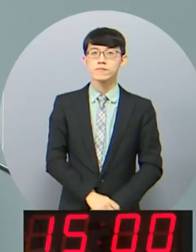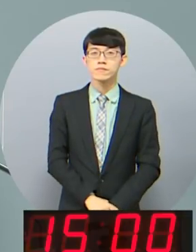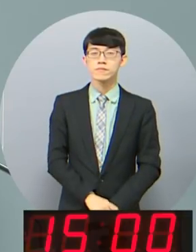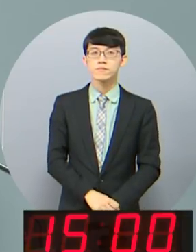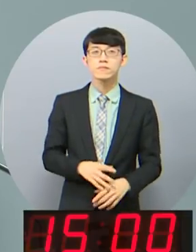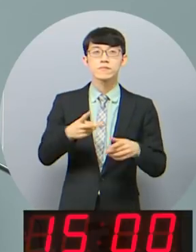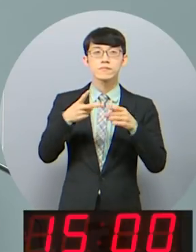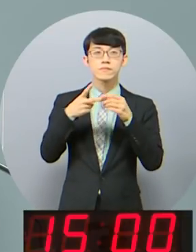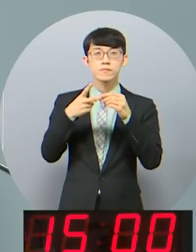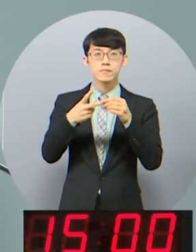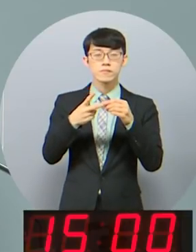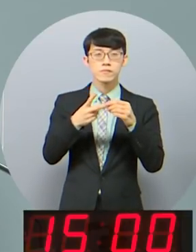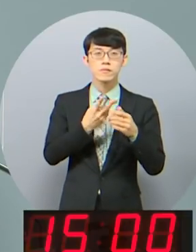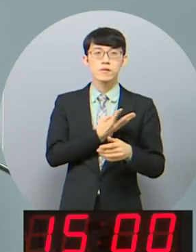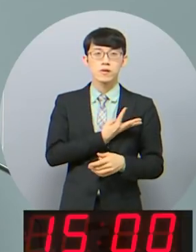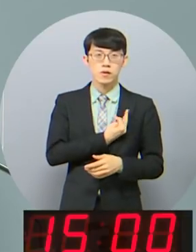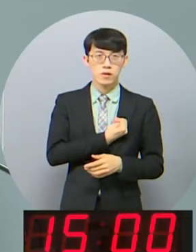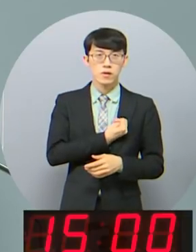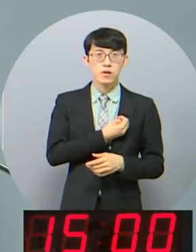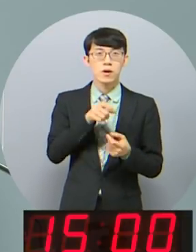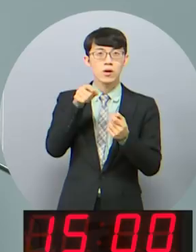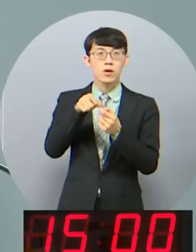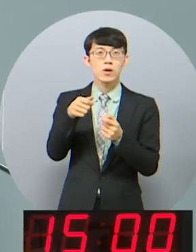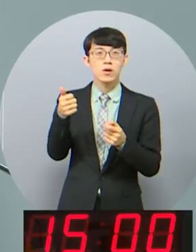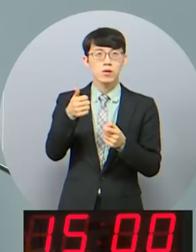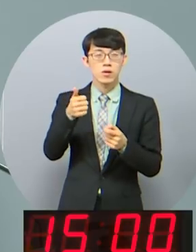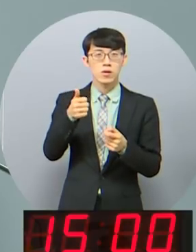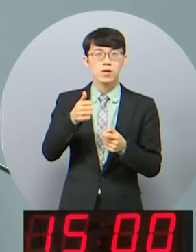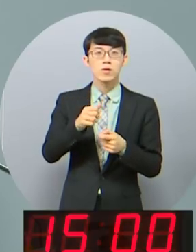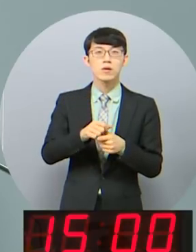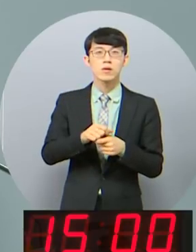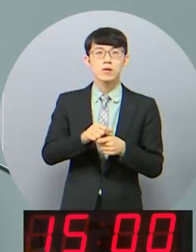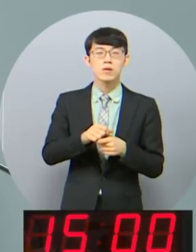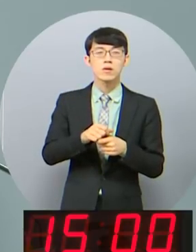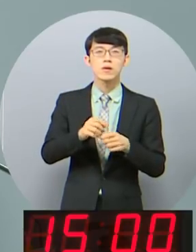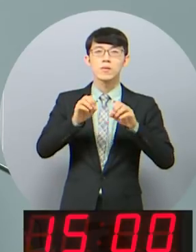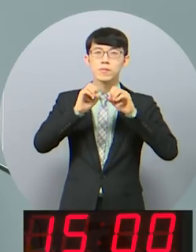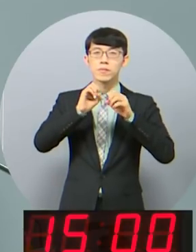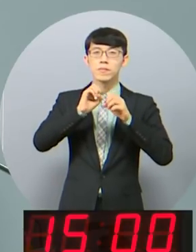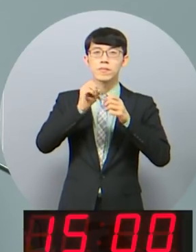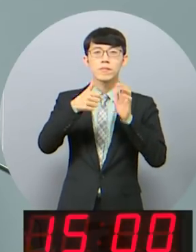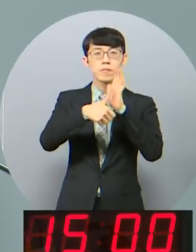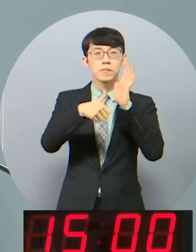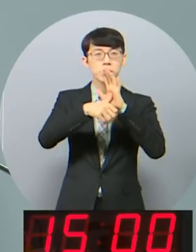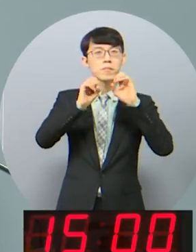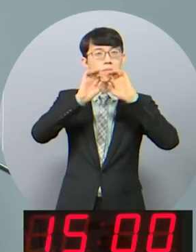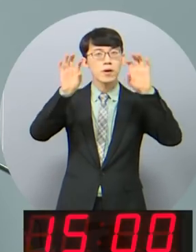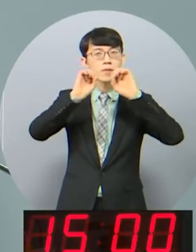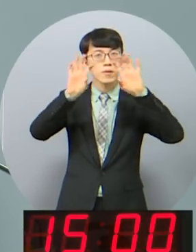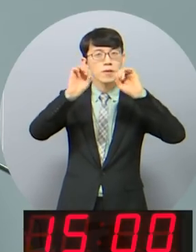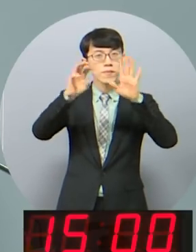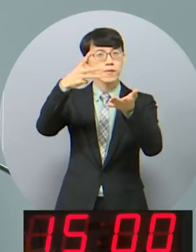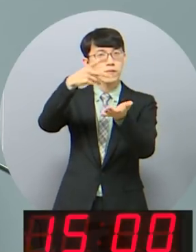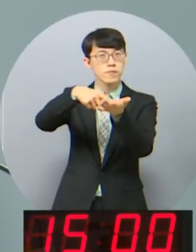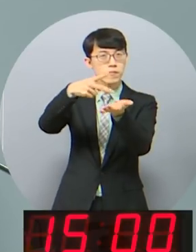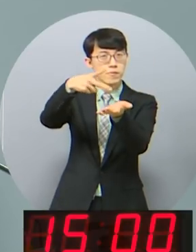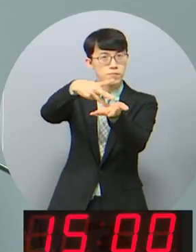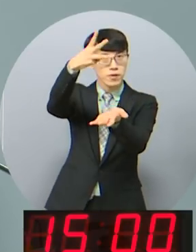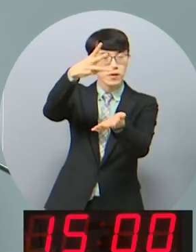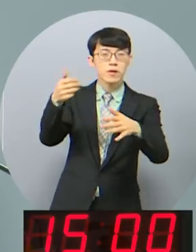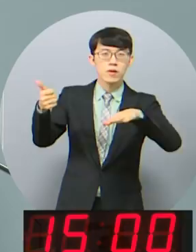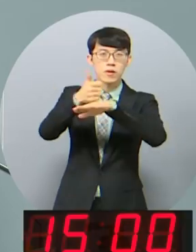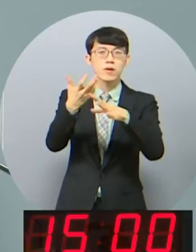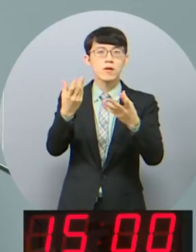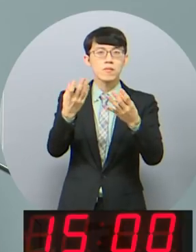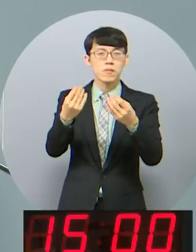二号候选人吕金鸿先生经唱名三次， 仍未上台，以弃权任，不